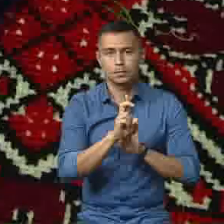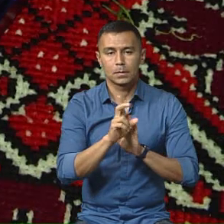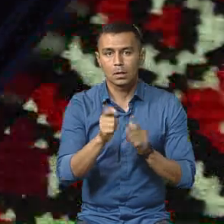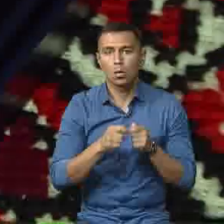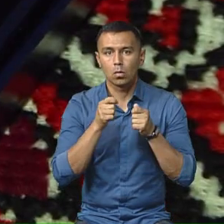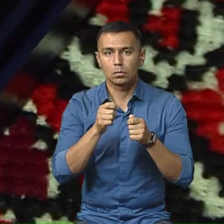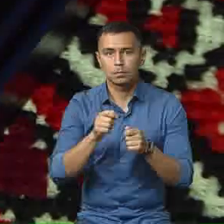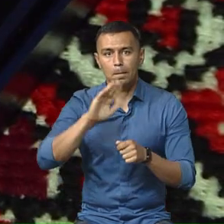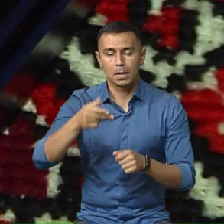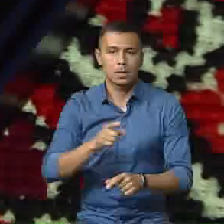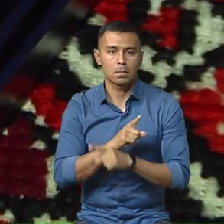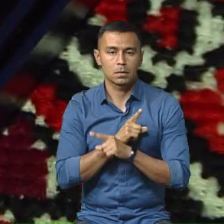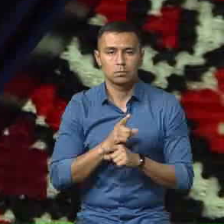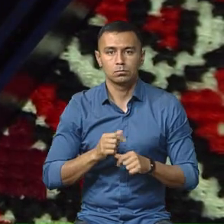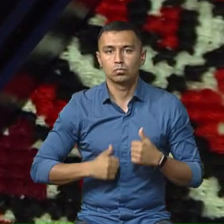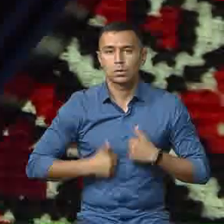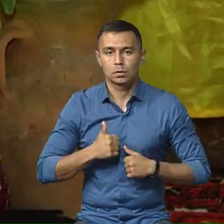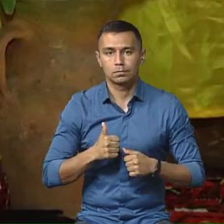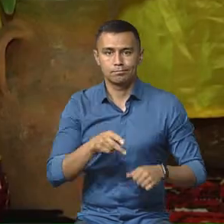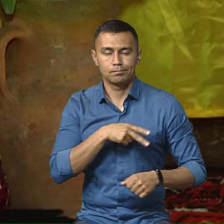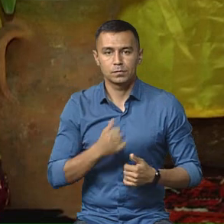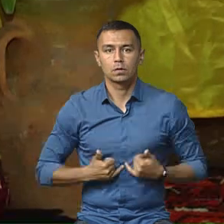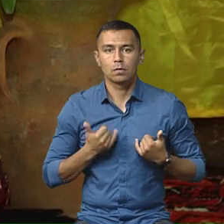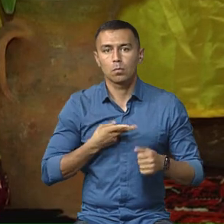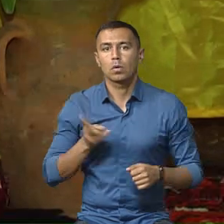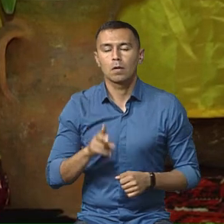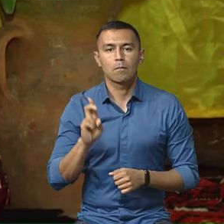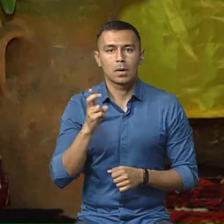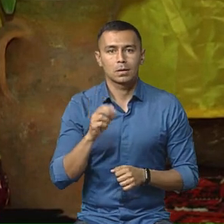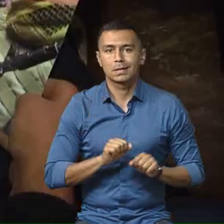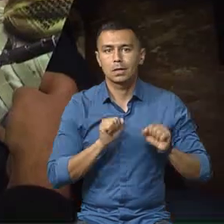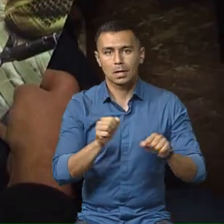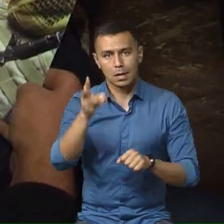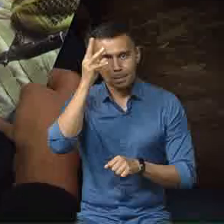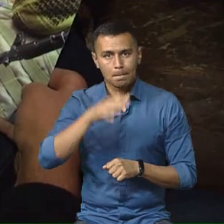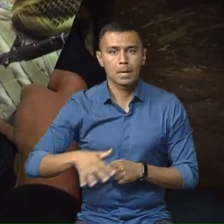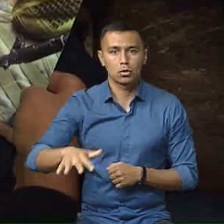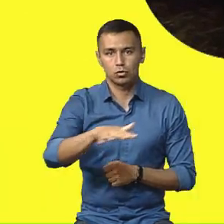Нагороджений посмертно. Почесним нагрудним знаком вшанували полеглого у березні захисника з Хмельниччини.